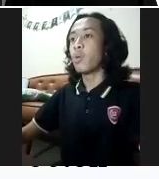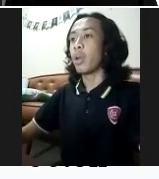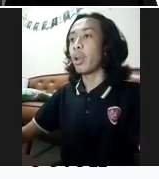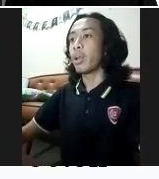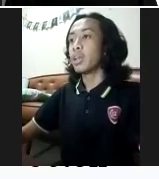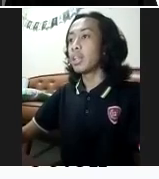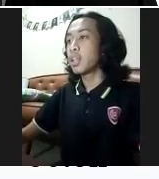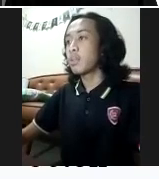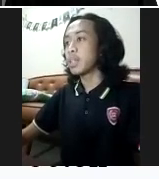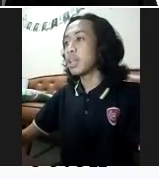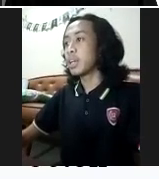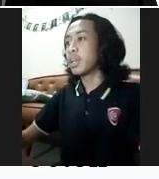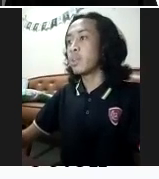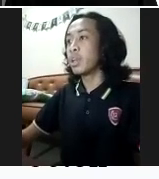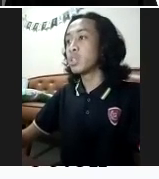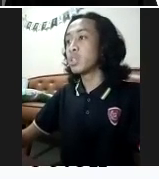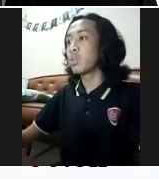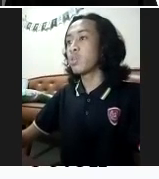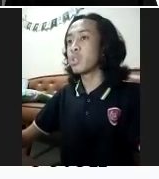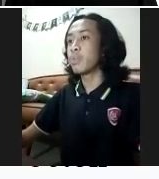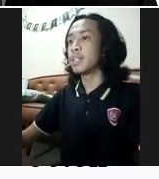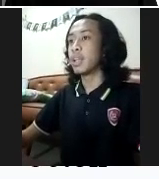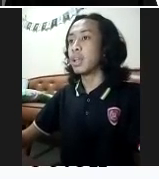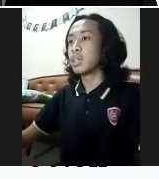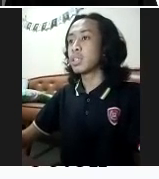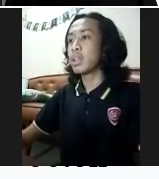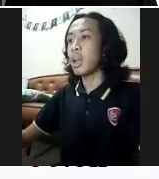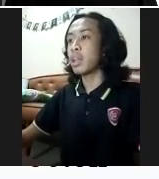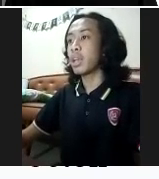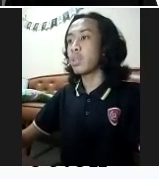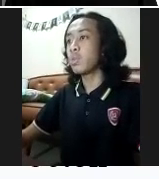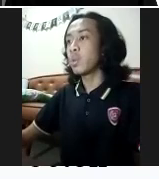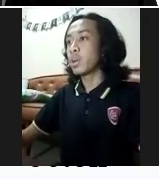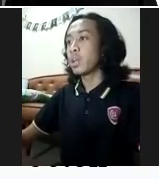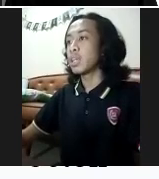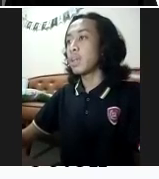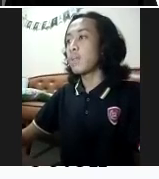kontemporer, yang tidak terbiasa dengan industri konstruksi Brazil. Kesederhanaannya itu